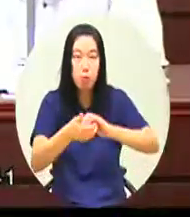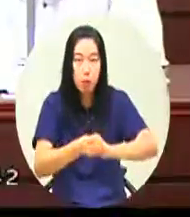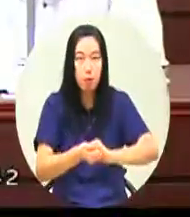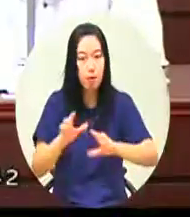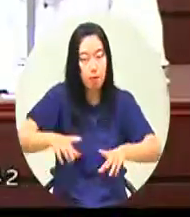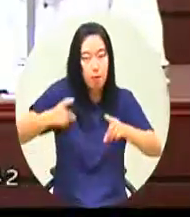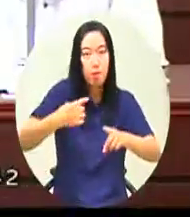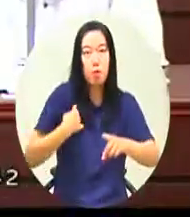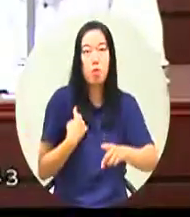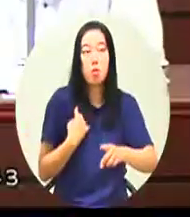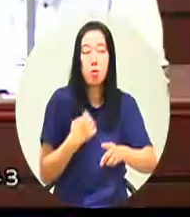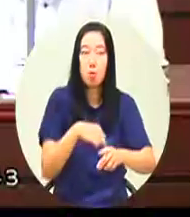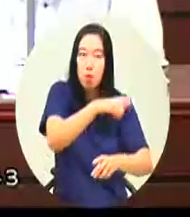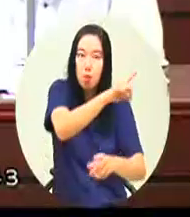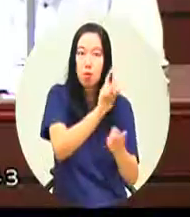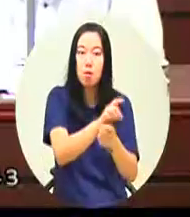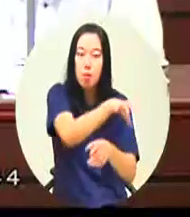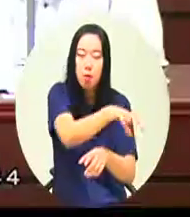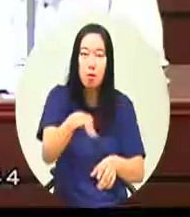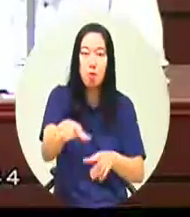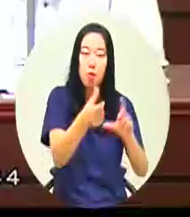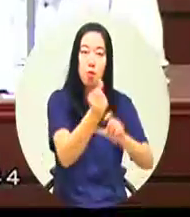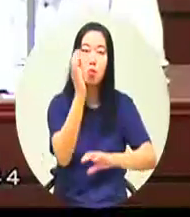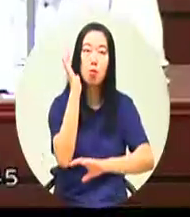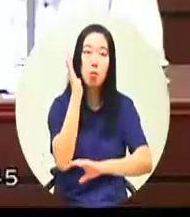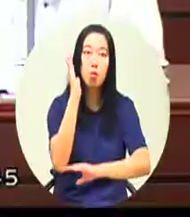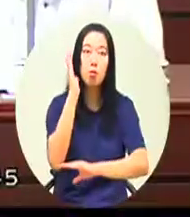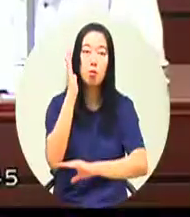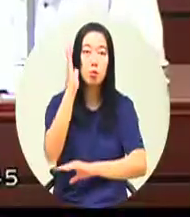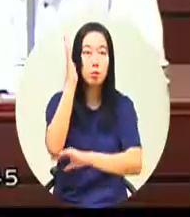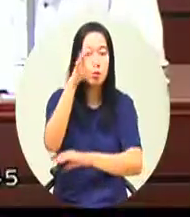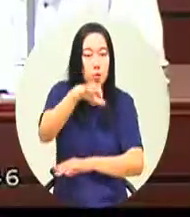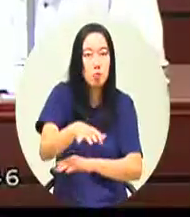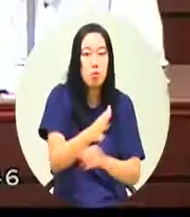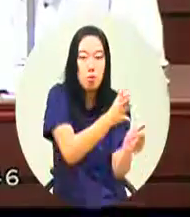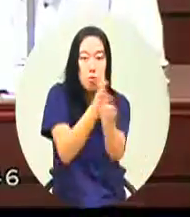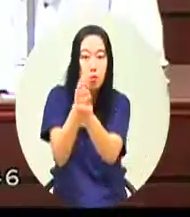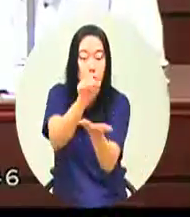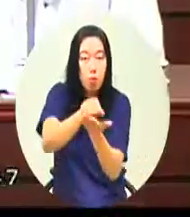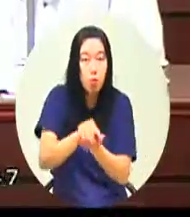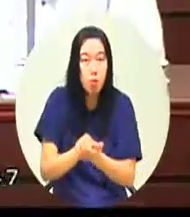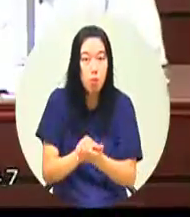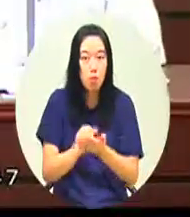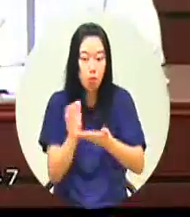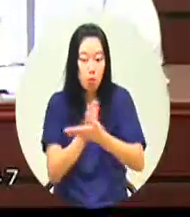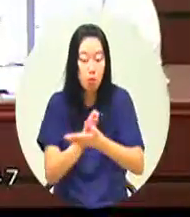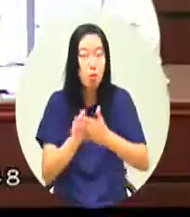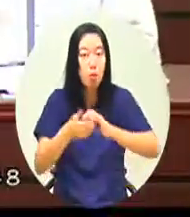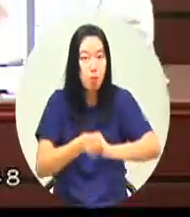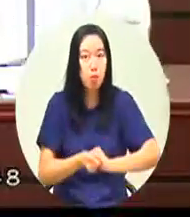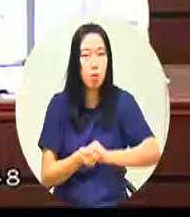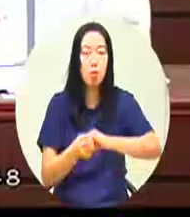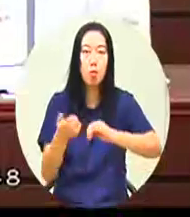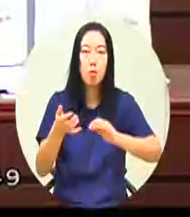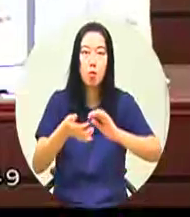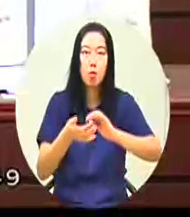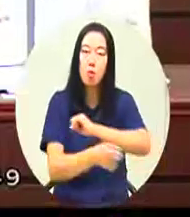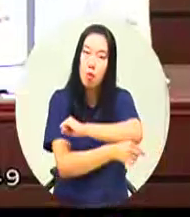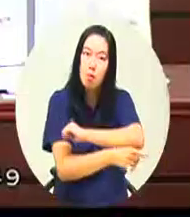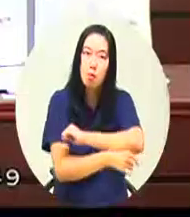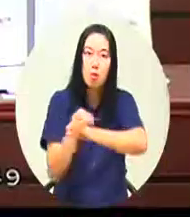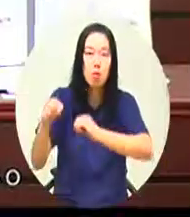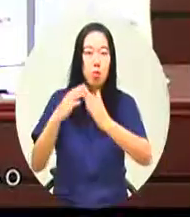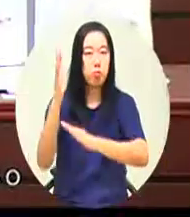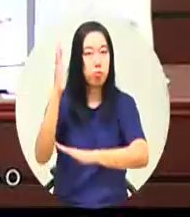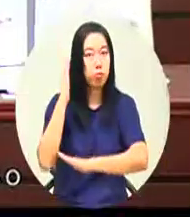我们要先跟这个地方区公所请他们帮我们做调查，那认定的部分我想这个部分最后的核定要到市政府，我